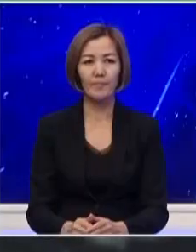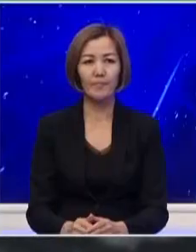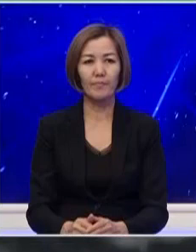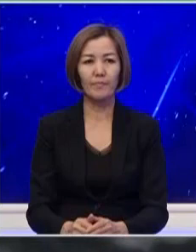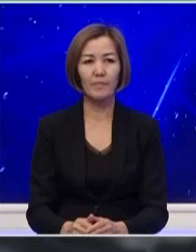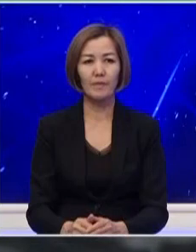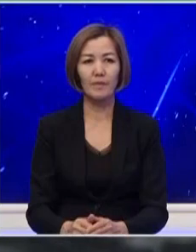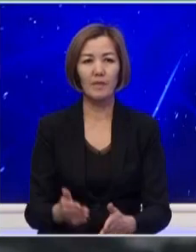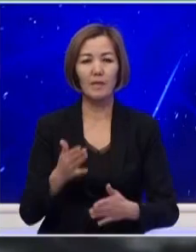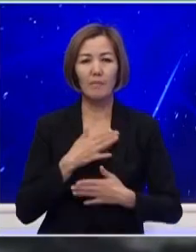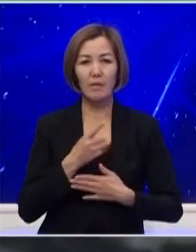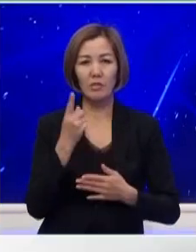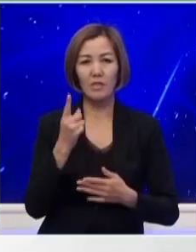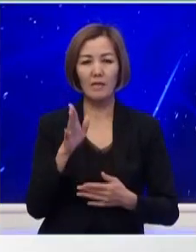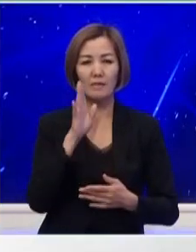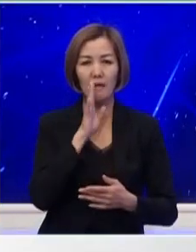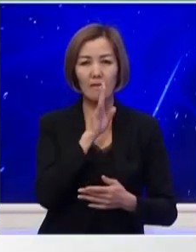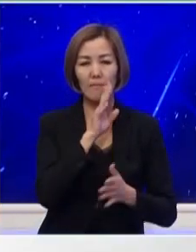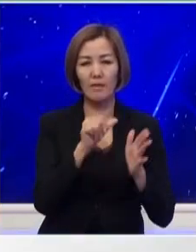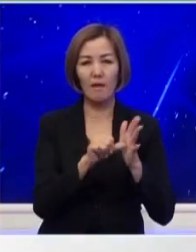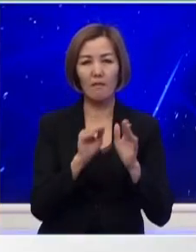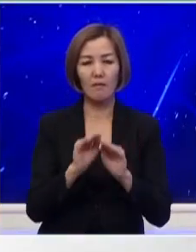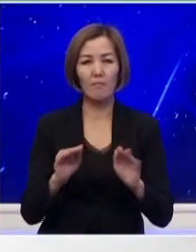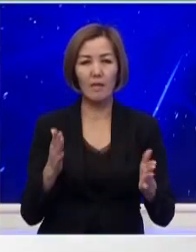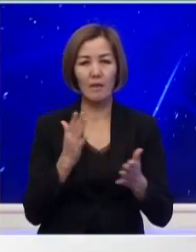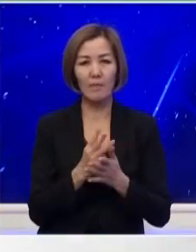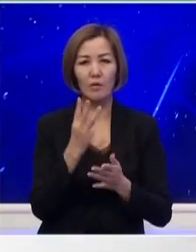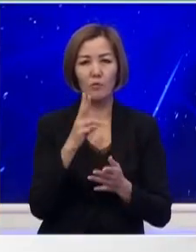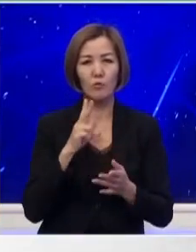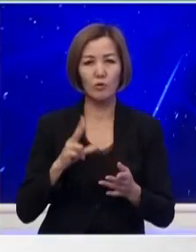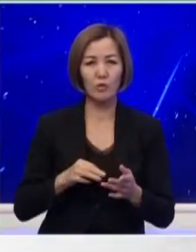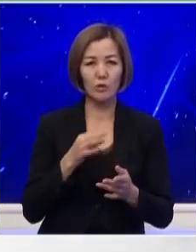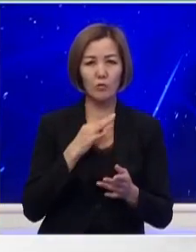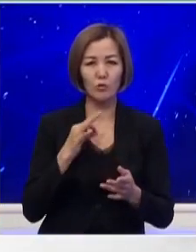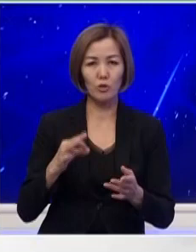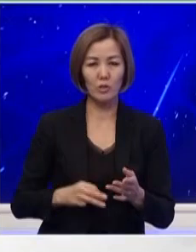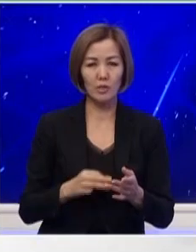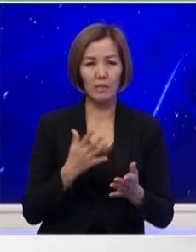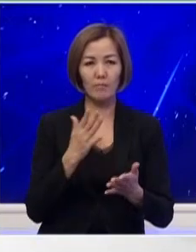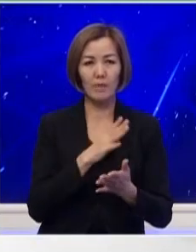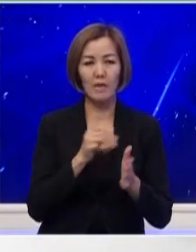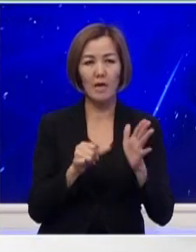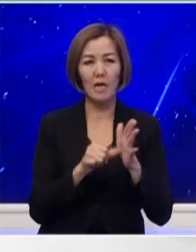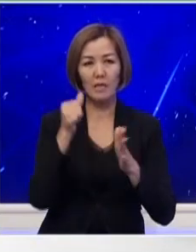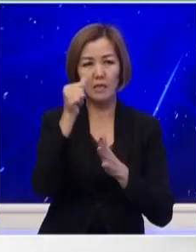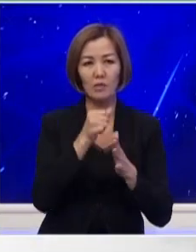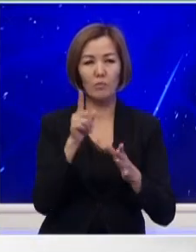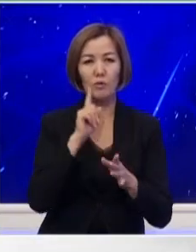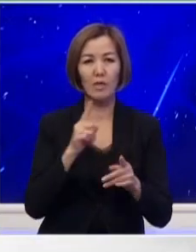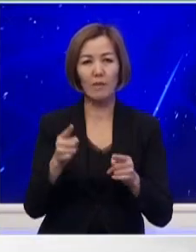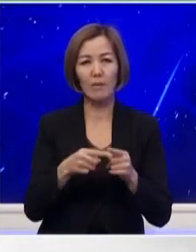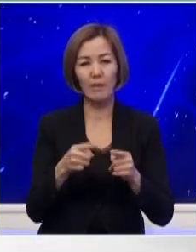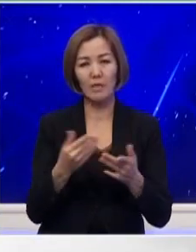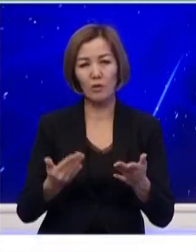Мен өзім жалғыз астанамын, 6 балам бар, 3 ұлым, 3 қызым. 6 жылдан бері жалдамалы